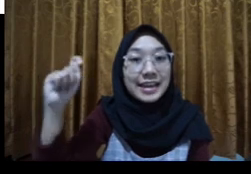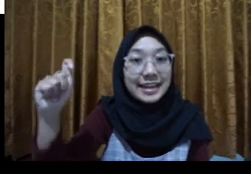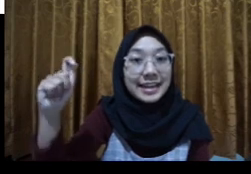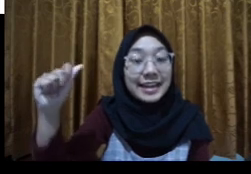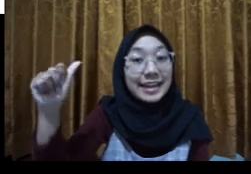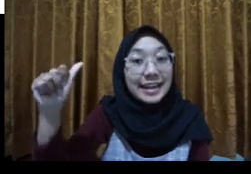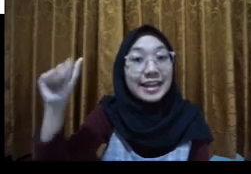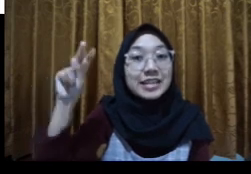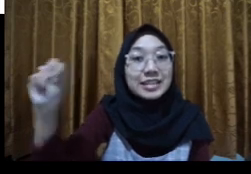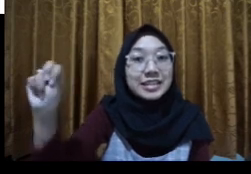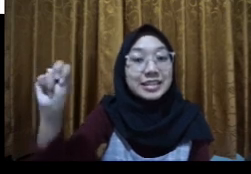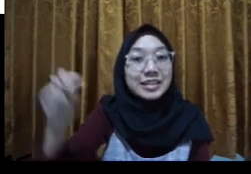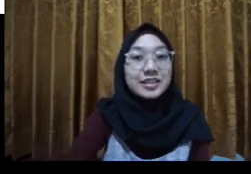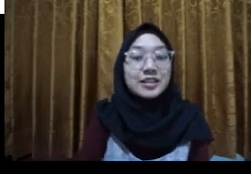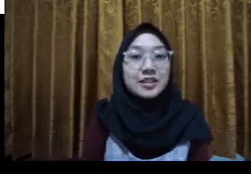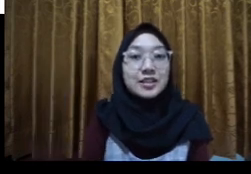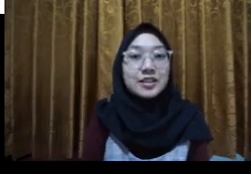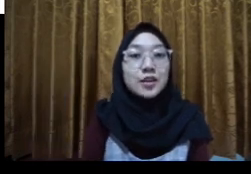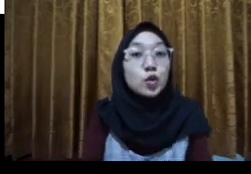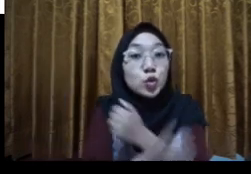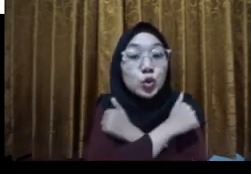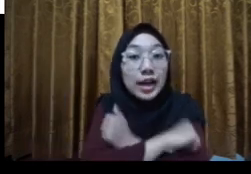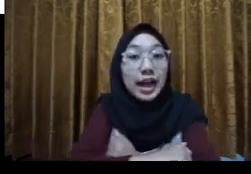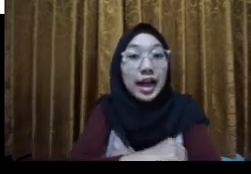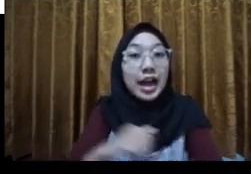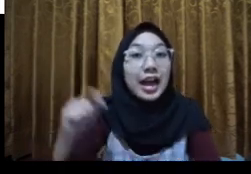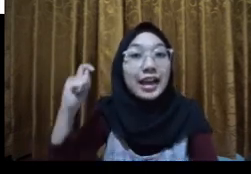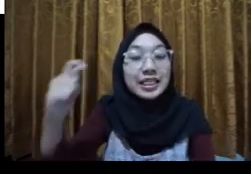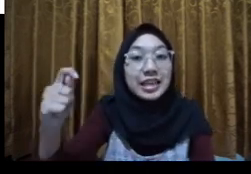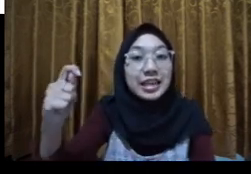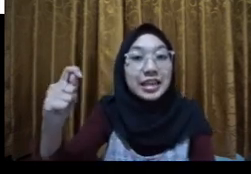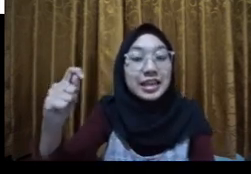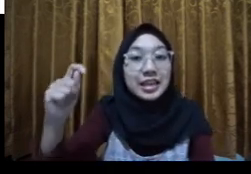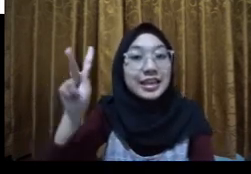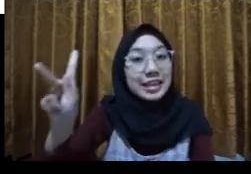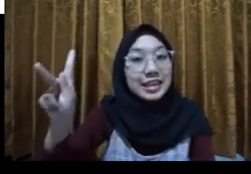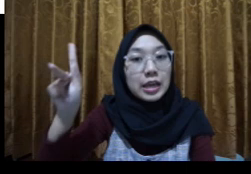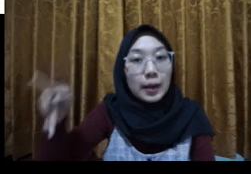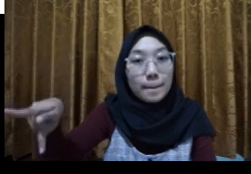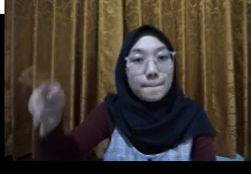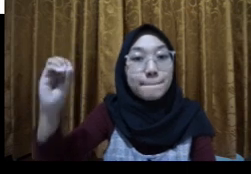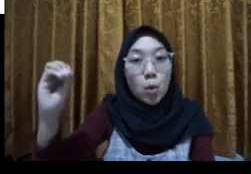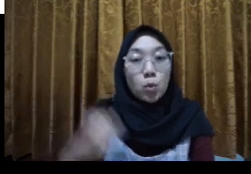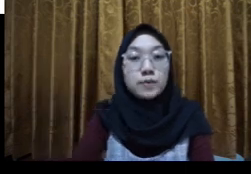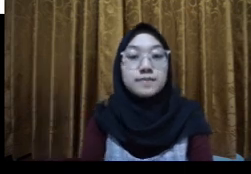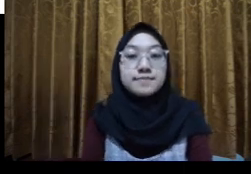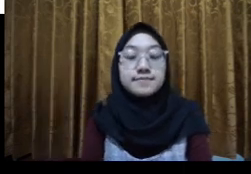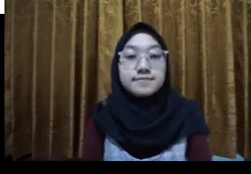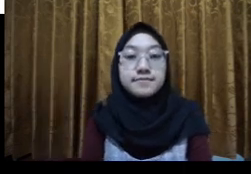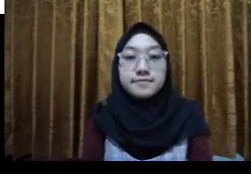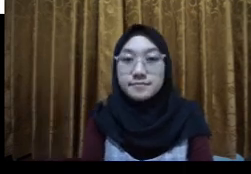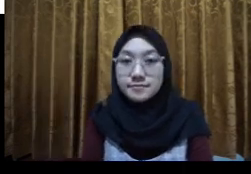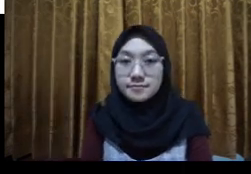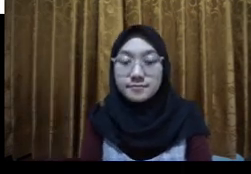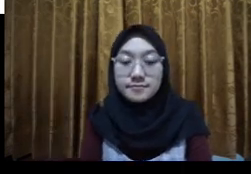scannya yang kurang bagus ya dengan Bookworm ini. Tapi kalau memang teman-teman paham sih nggak